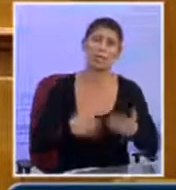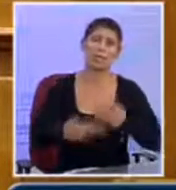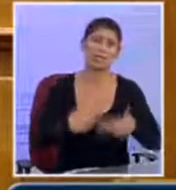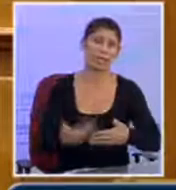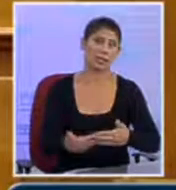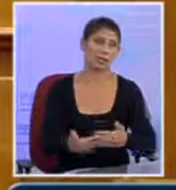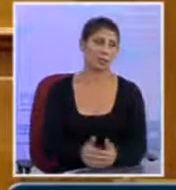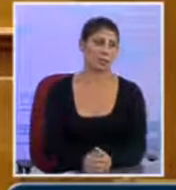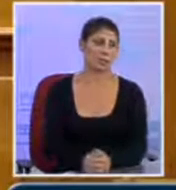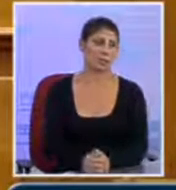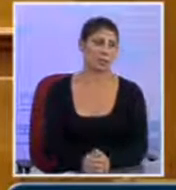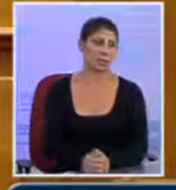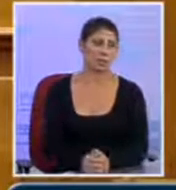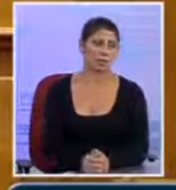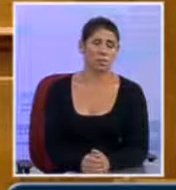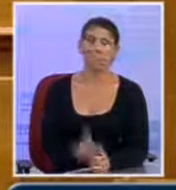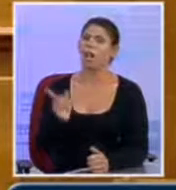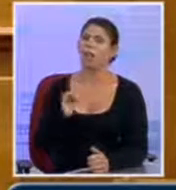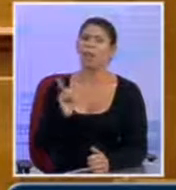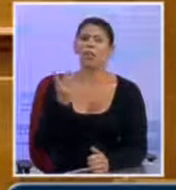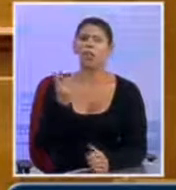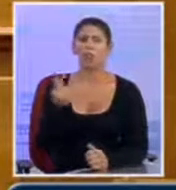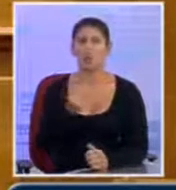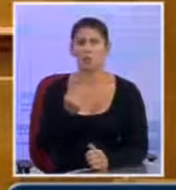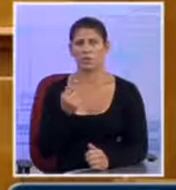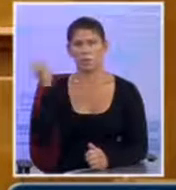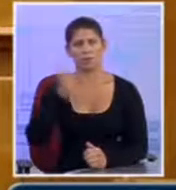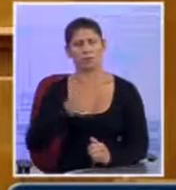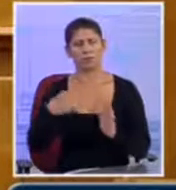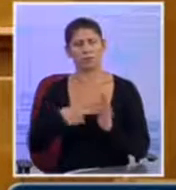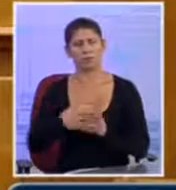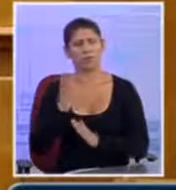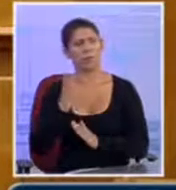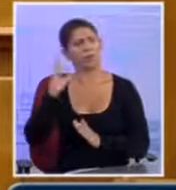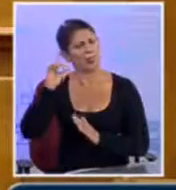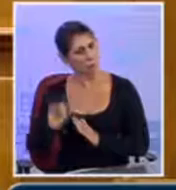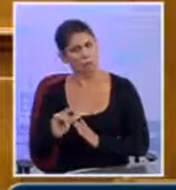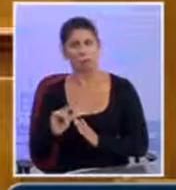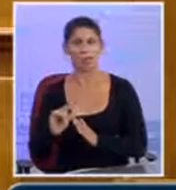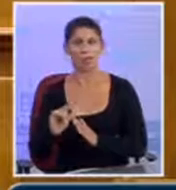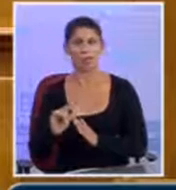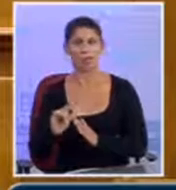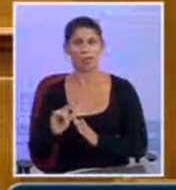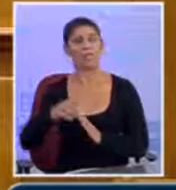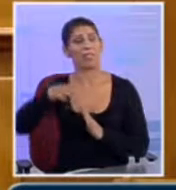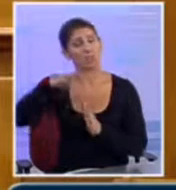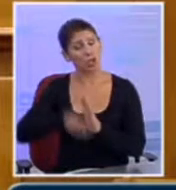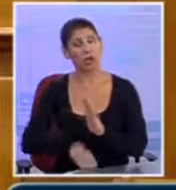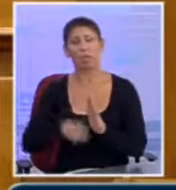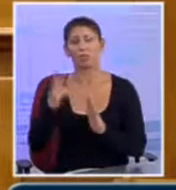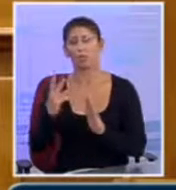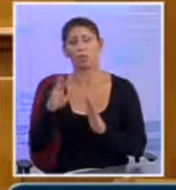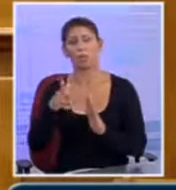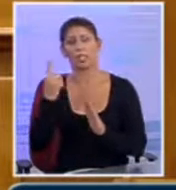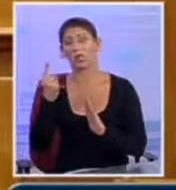στο ενδιάμεσο. Δεν θα είναι 2,5% ύφεση το 15 από ό,τι φαίνεται, θα είναι πολύ μικρότερη. Θα είναι πολύ κάτω από το 2. Μπορεί να